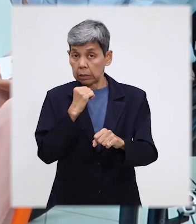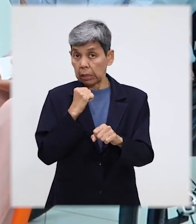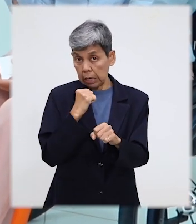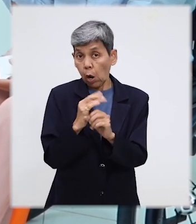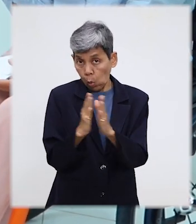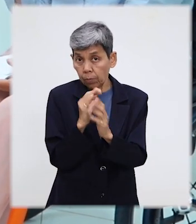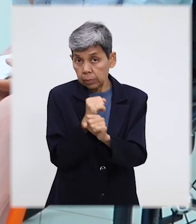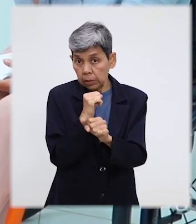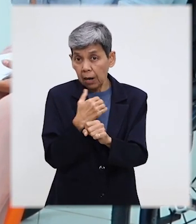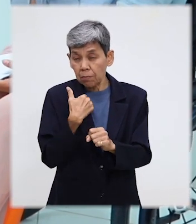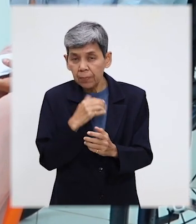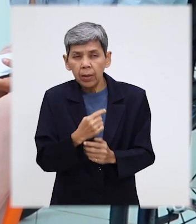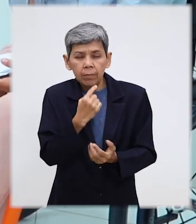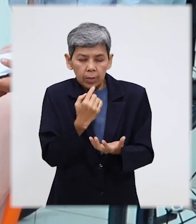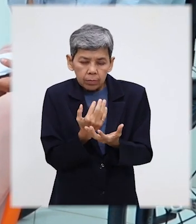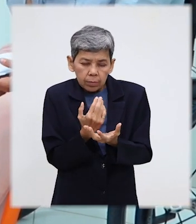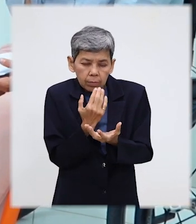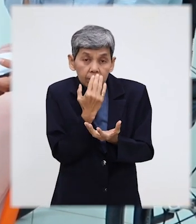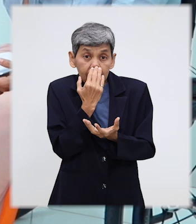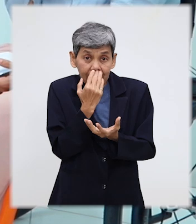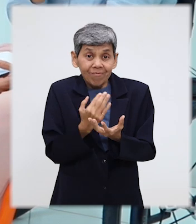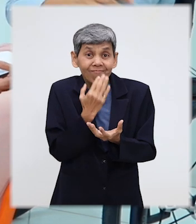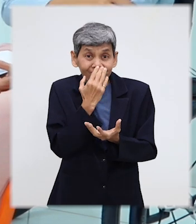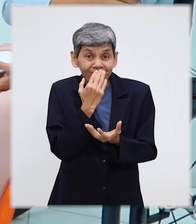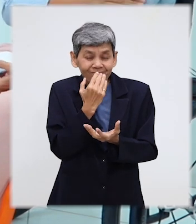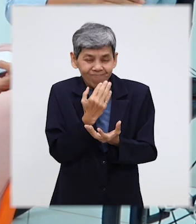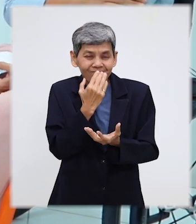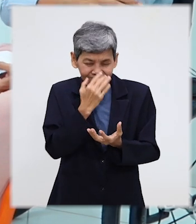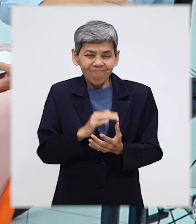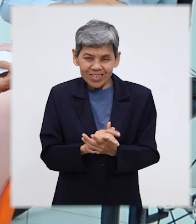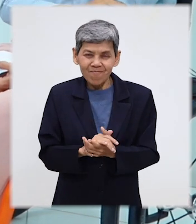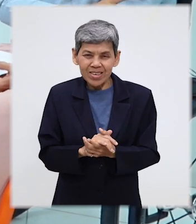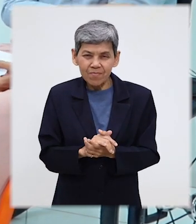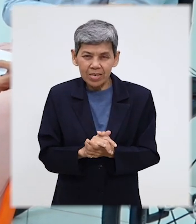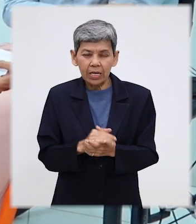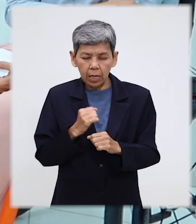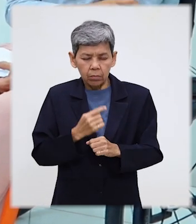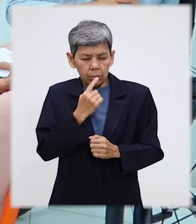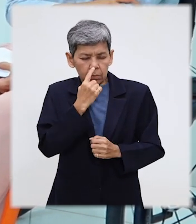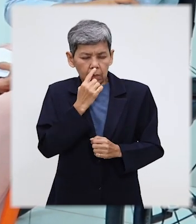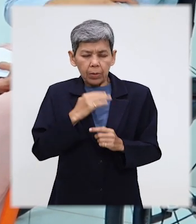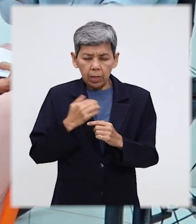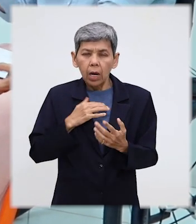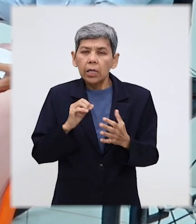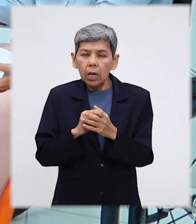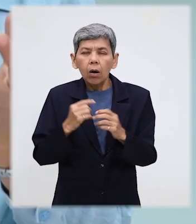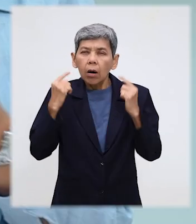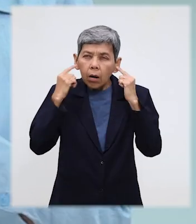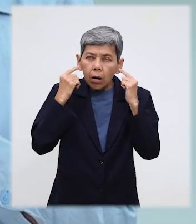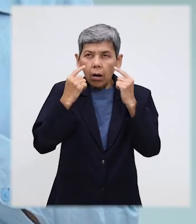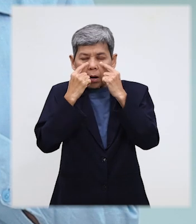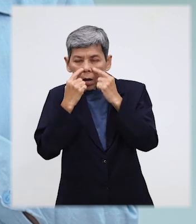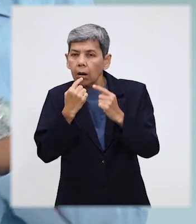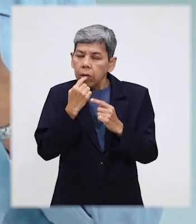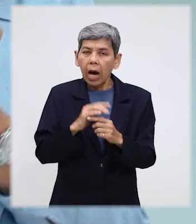ฟังด้วยนอกจากกลิ่น ใช่ค่ะคือเซนซอรี่คือทั้งตัวเลยค่ะการรับรู้ทางประสาทสัมผัสทั้ง5ค่ะ ทีนี้